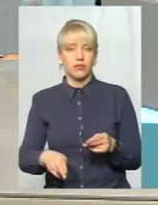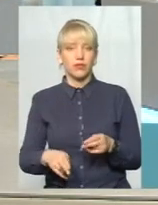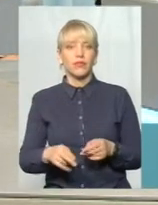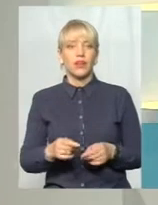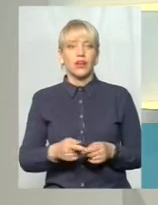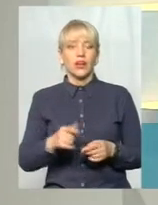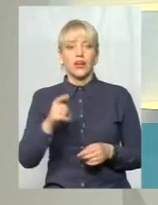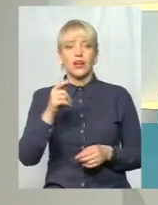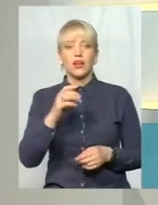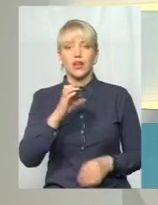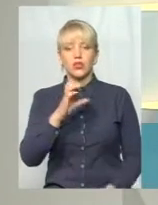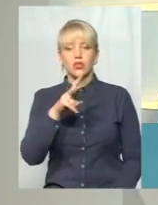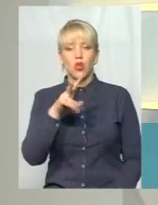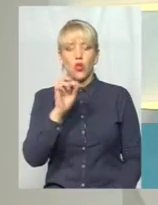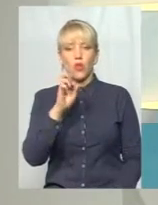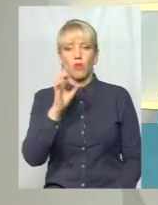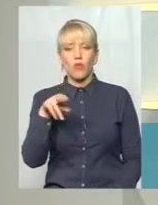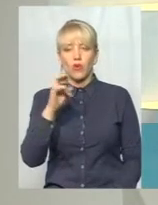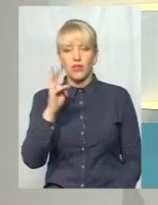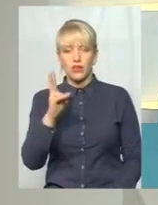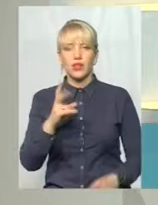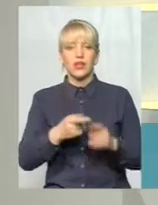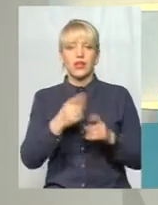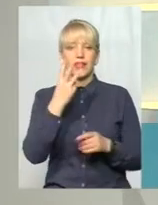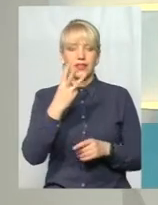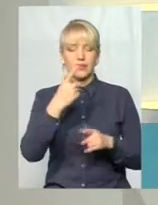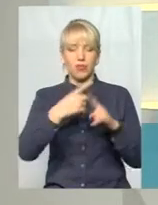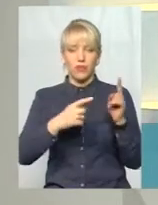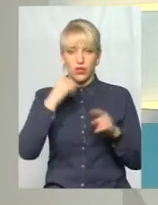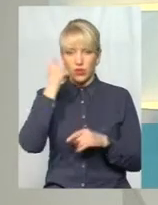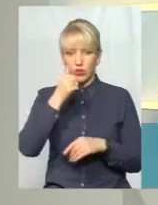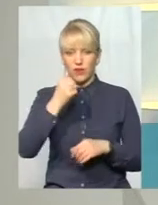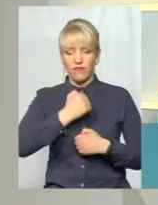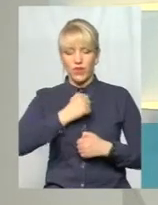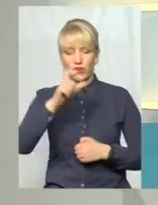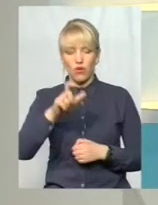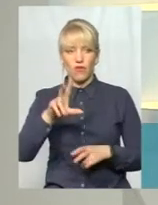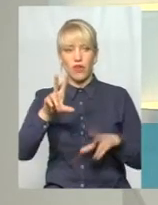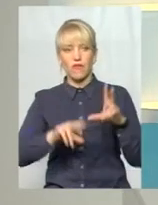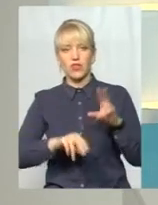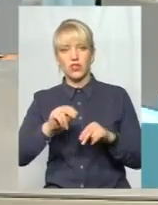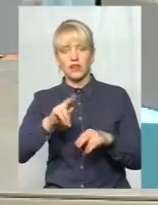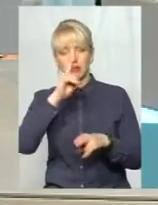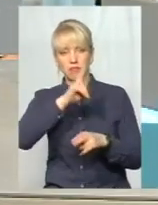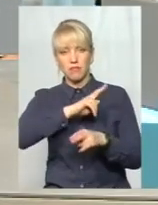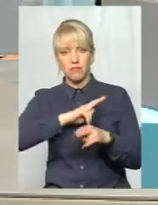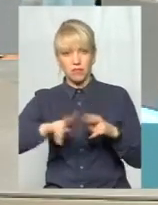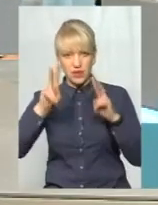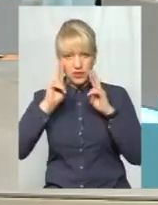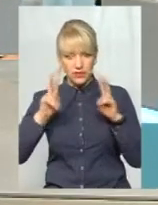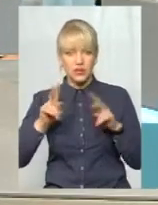Слободяном 3,5 роки військовий вважався зниклим безвісти. Ця робота